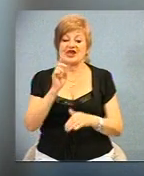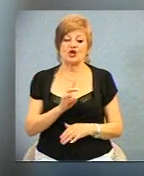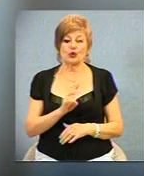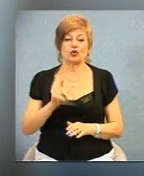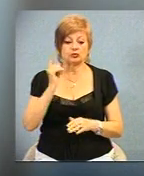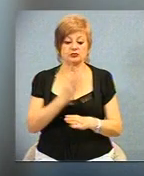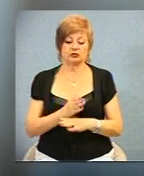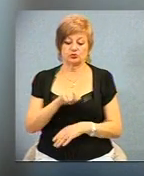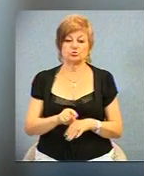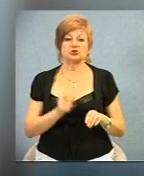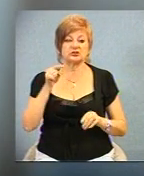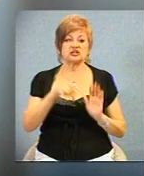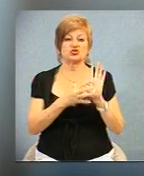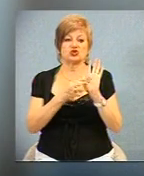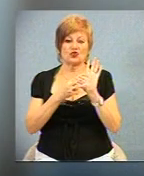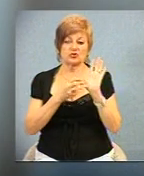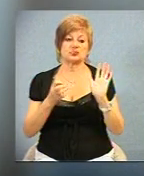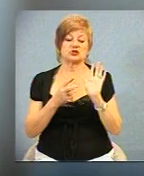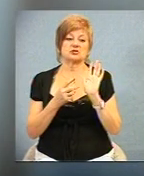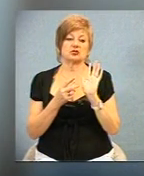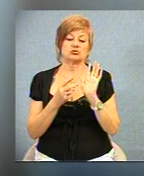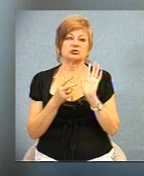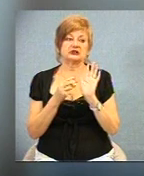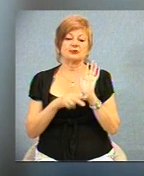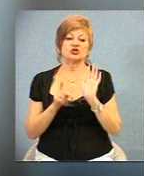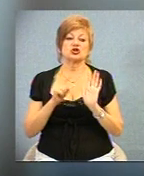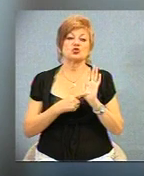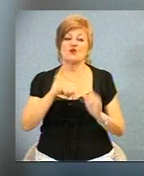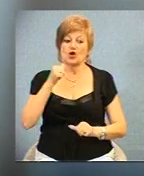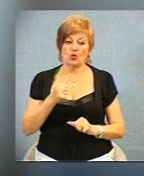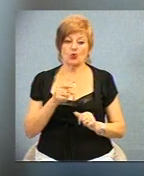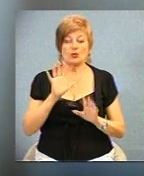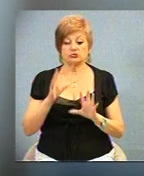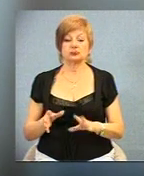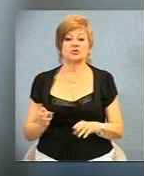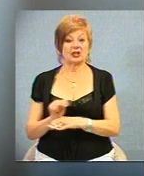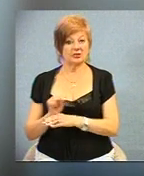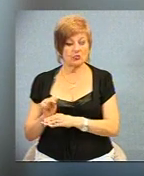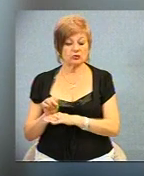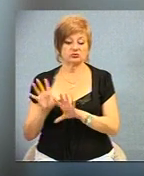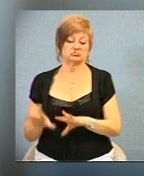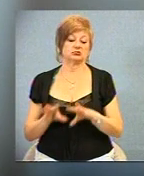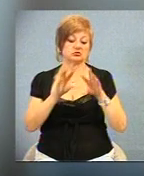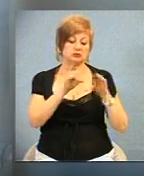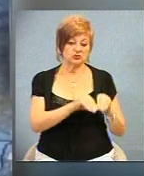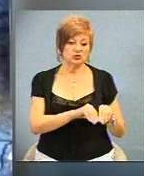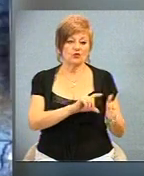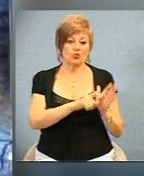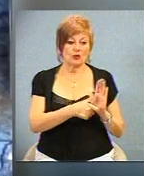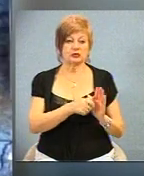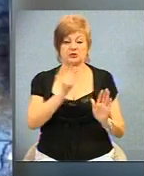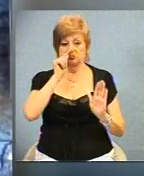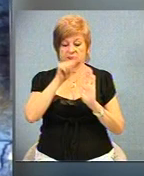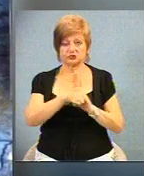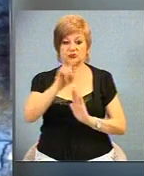тут із 1861 року. Нині триває реставрація, цінності перенесли до господарського приміщення. Туди, розбивши шибку, і проник злодій.